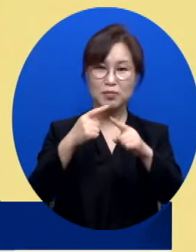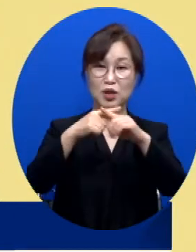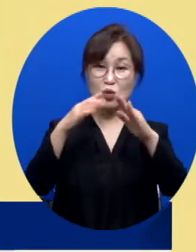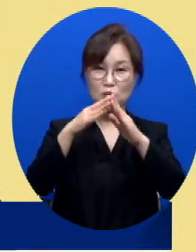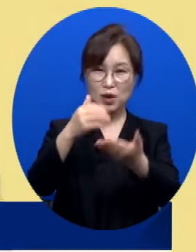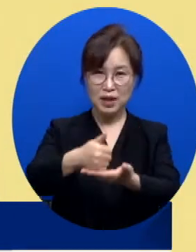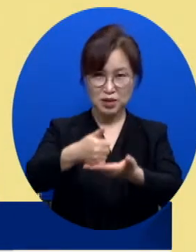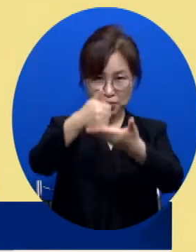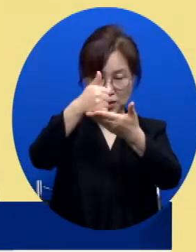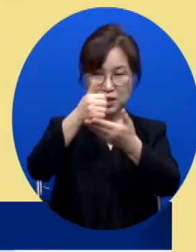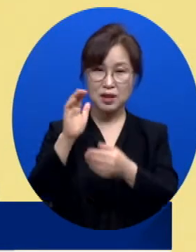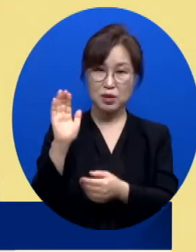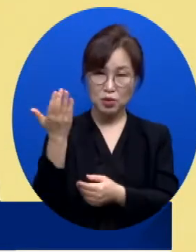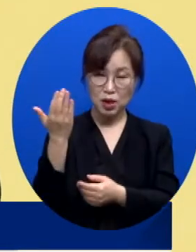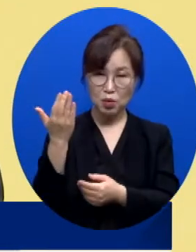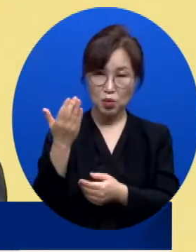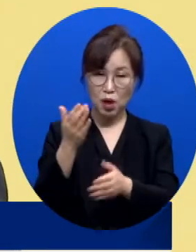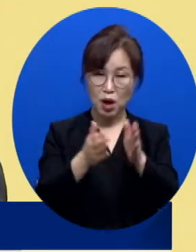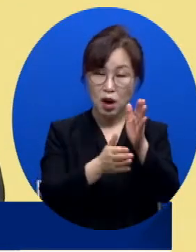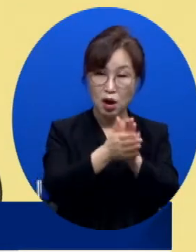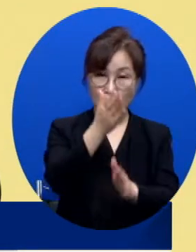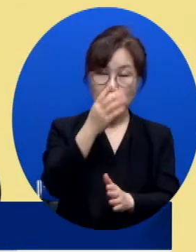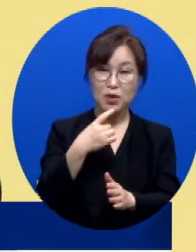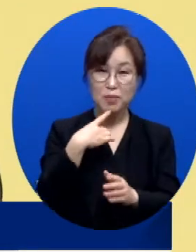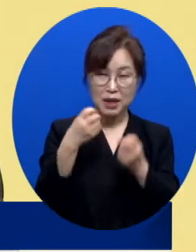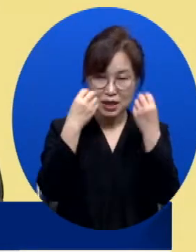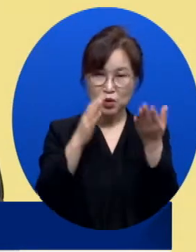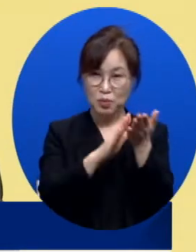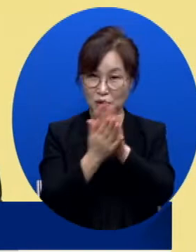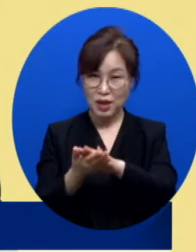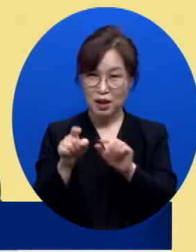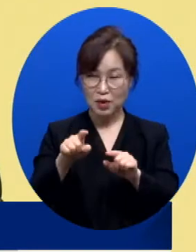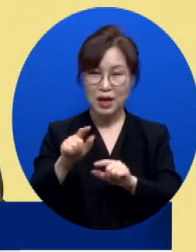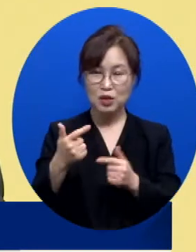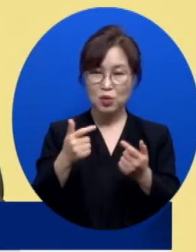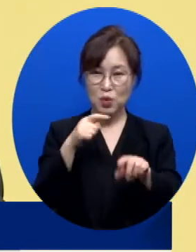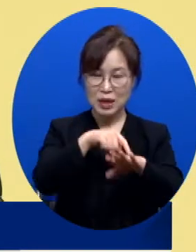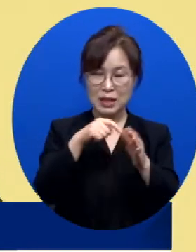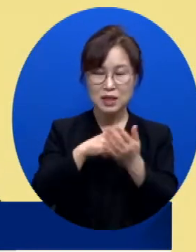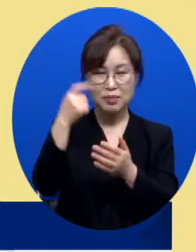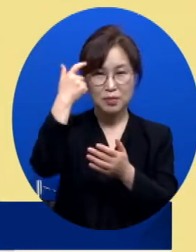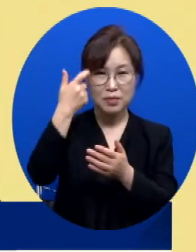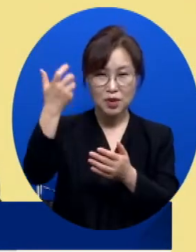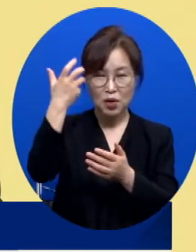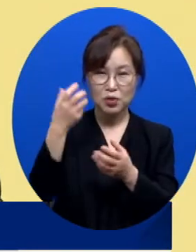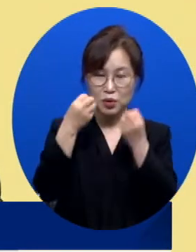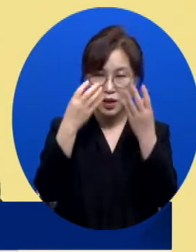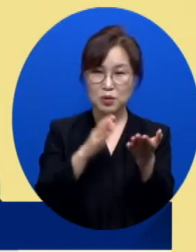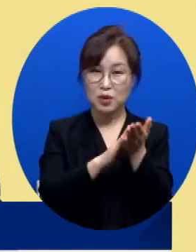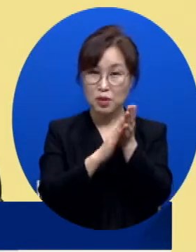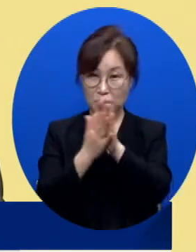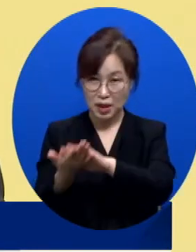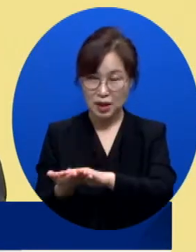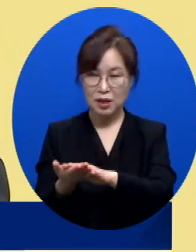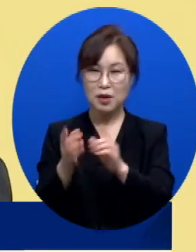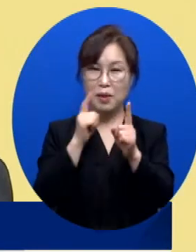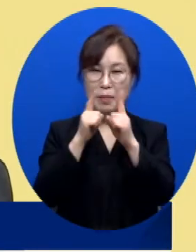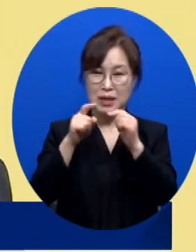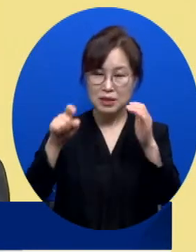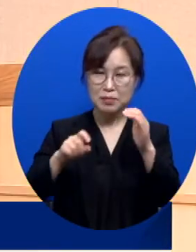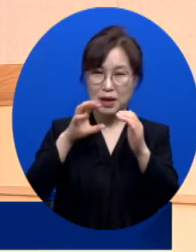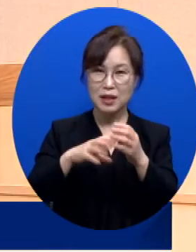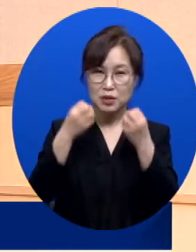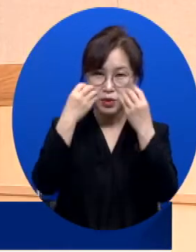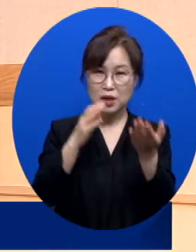섬길 것이고요. 교회 건물만 리모델링 되는 것이 아니라 우리 심령도 리모델링 되어서 말씀 안에서 새로워지는